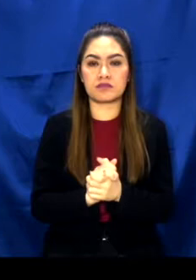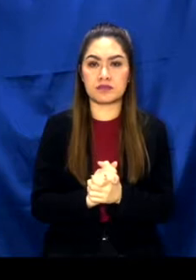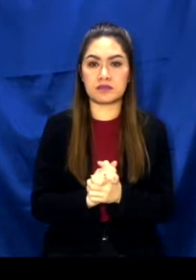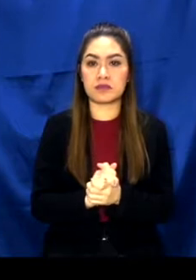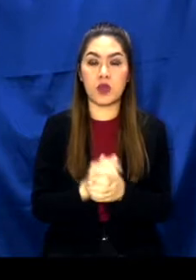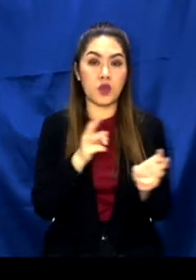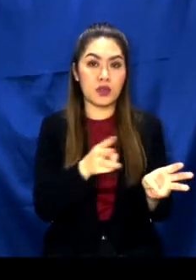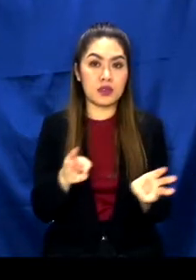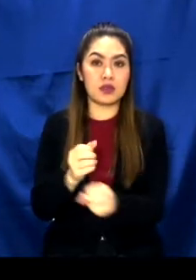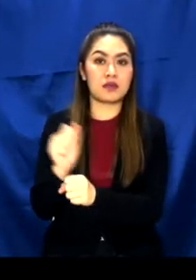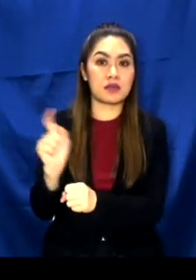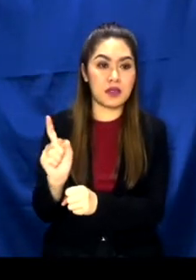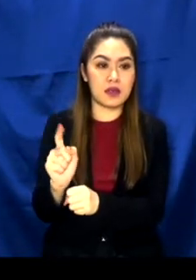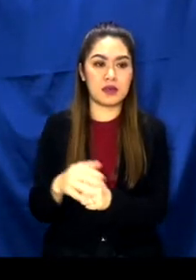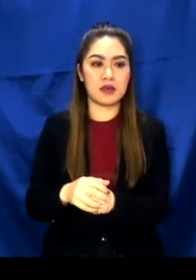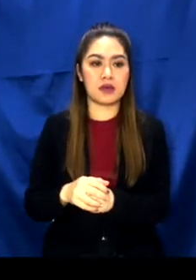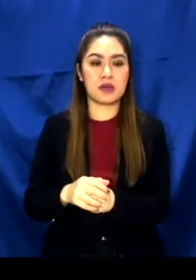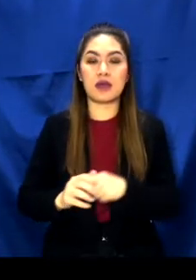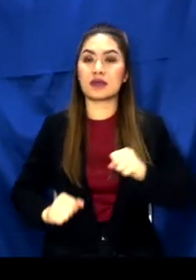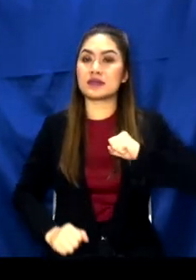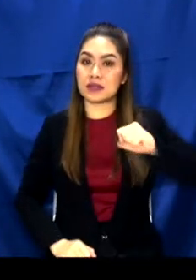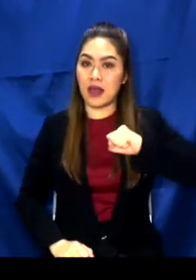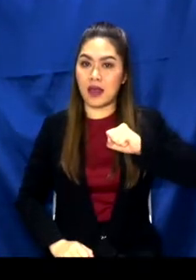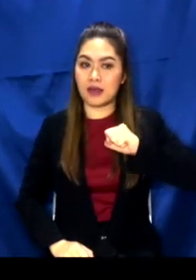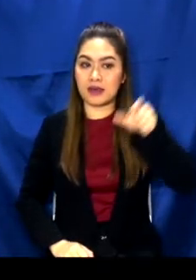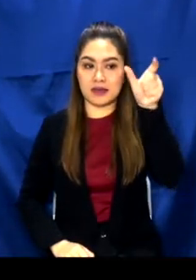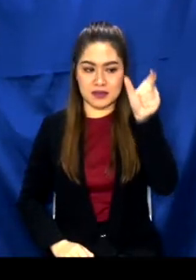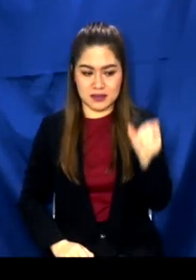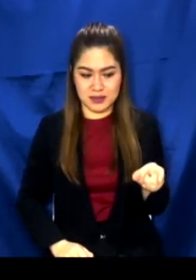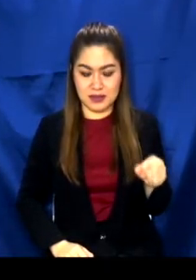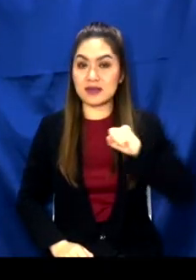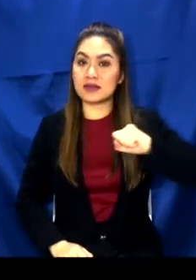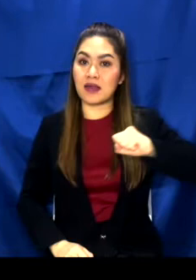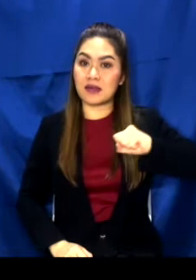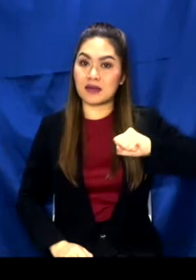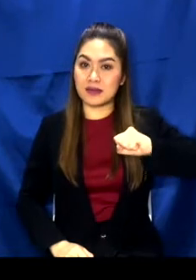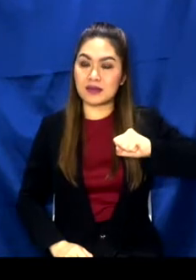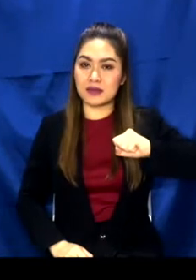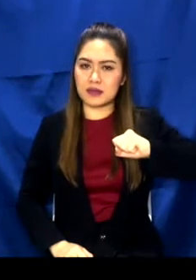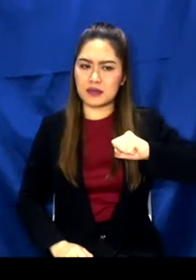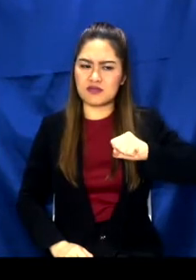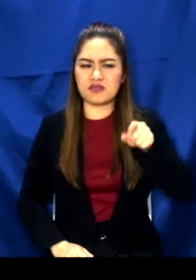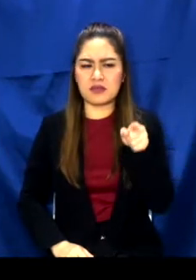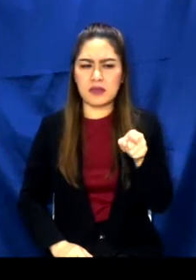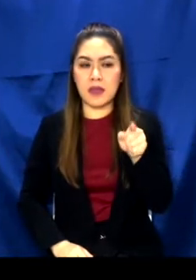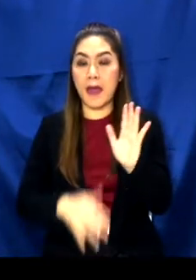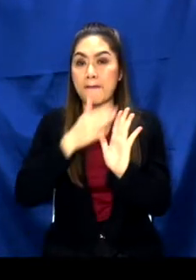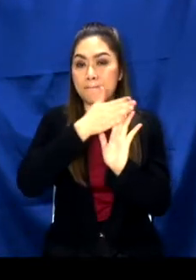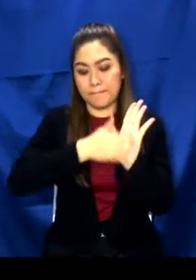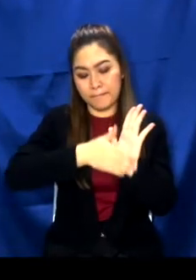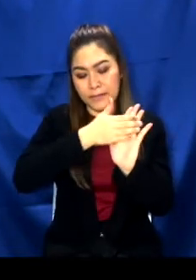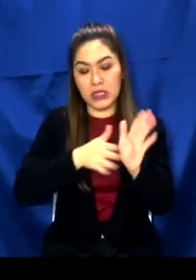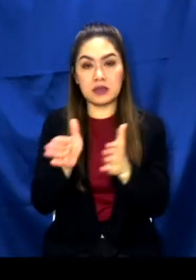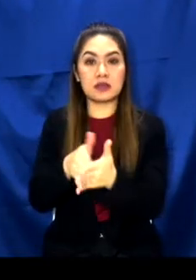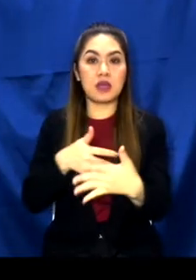แค่ไปที่มุมทางซ้ายมือค่ะตรงนี้ตรงเนี้ยมันขึ้นอยู่ว่าตรงเนี้ยฟิลก็คือพื้นเป็นสีเท